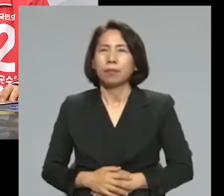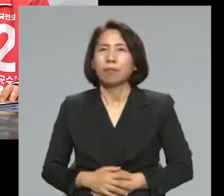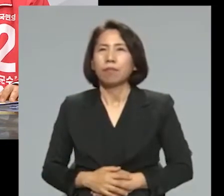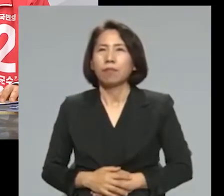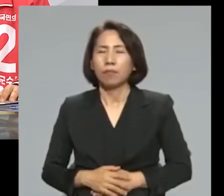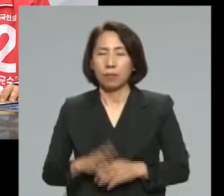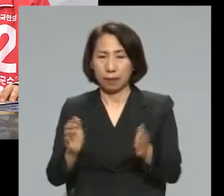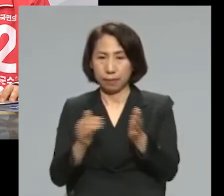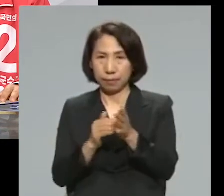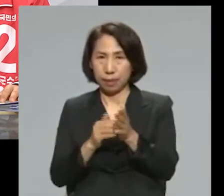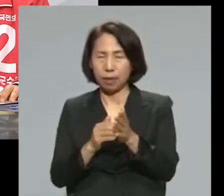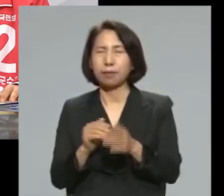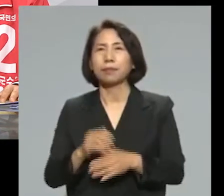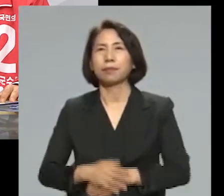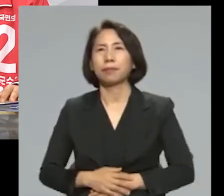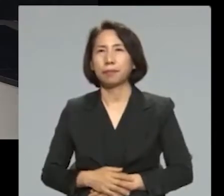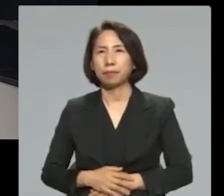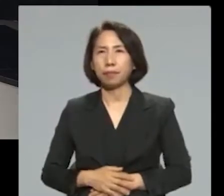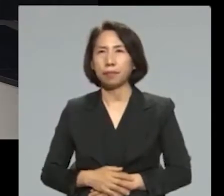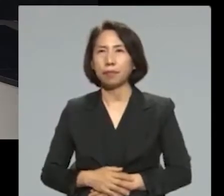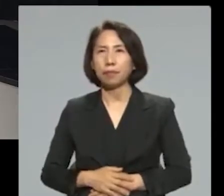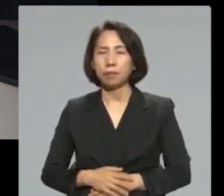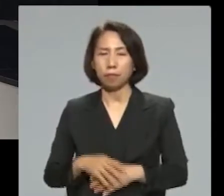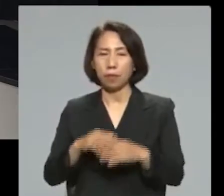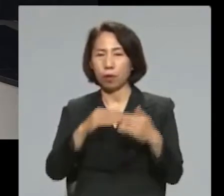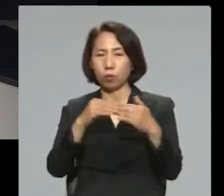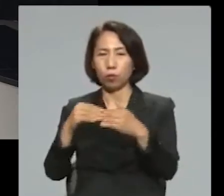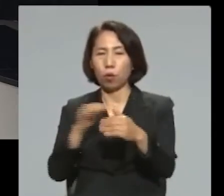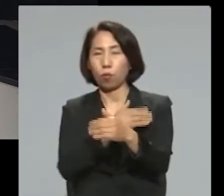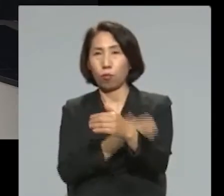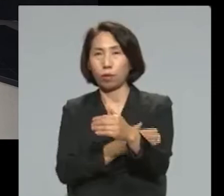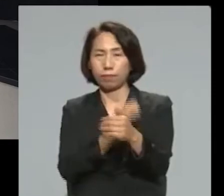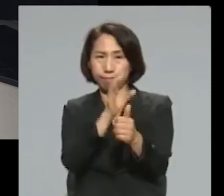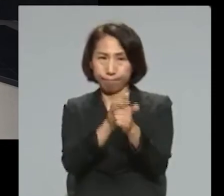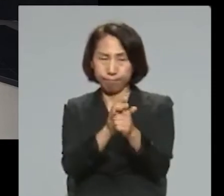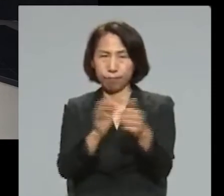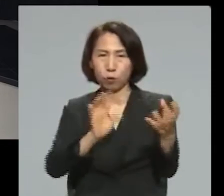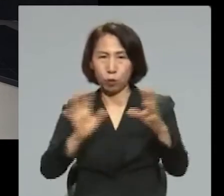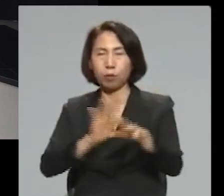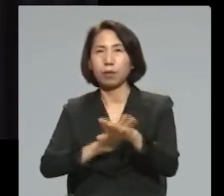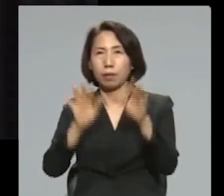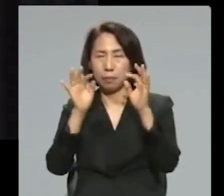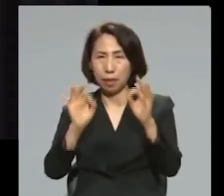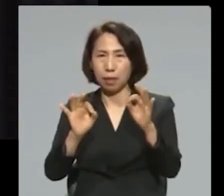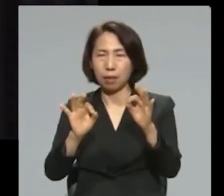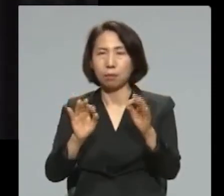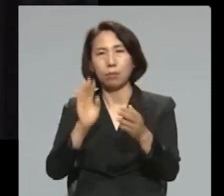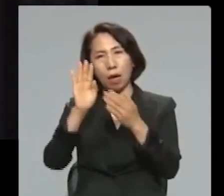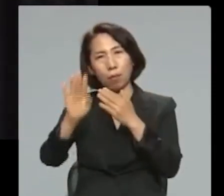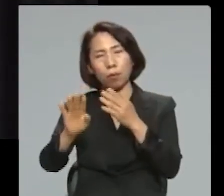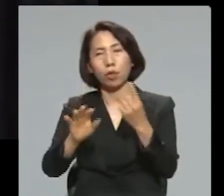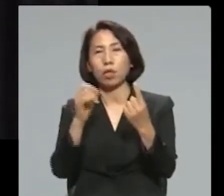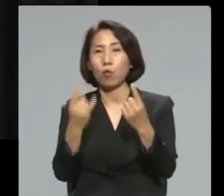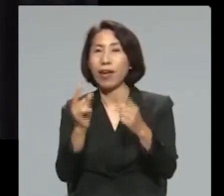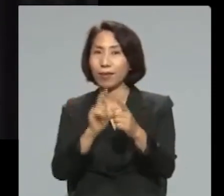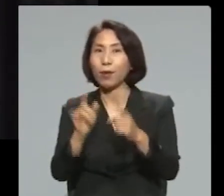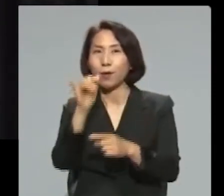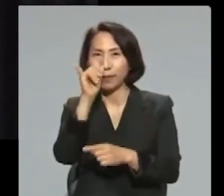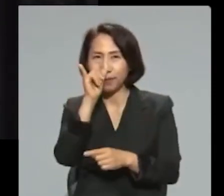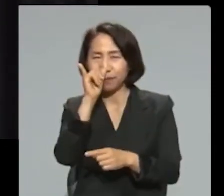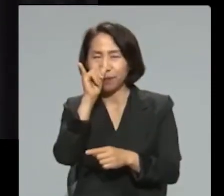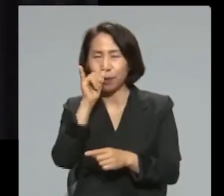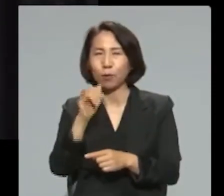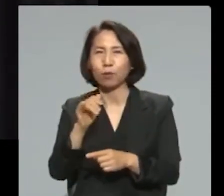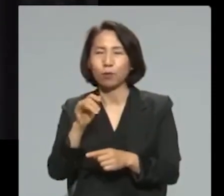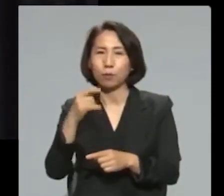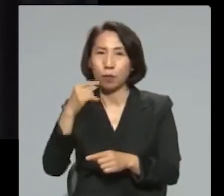예, 이상입니다. 네, 좋습니다. 후보들의 주도권 토론 잘 들었습니다. 주도권 토론은 앞으로 한 차례 더 진행될